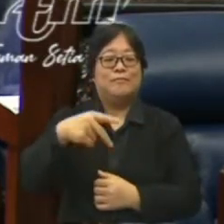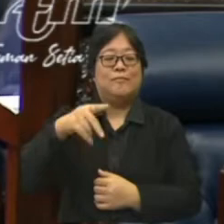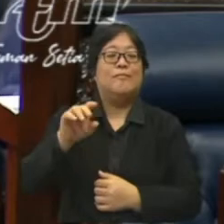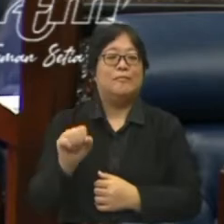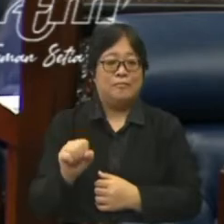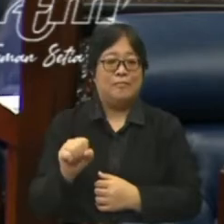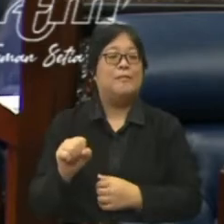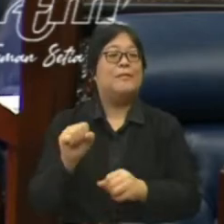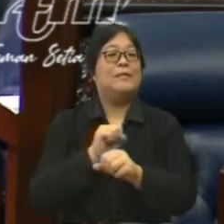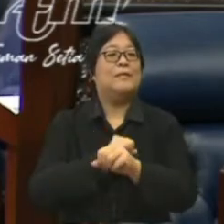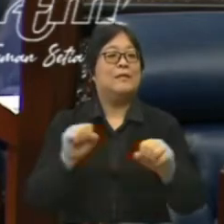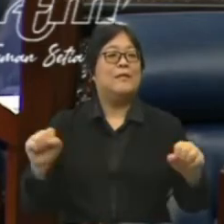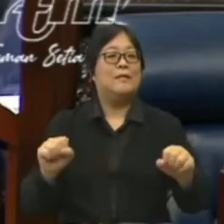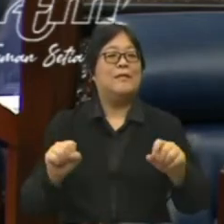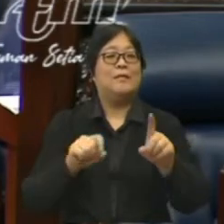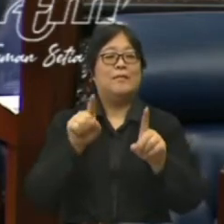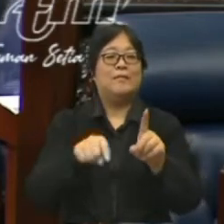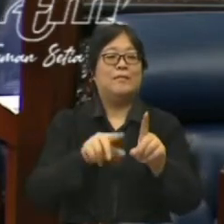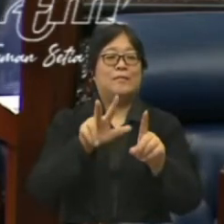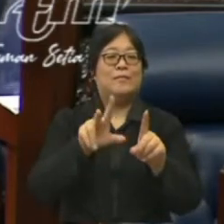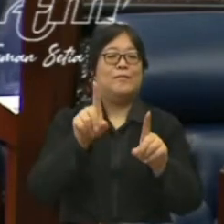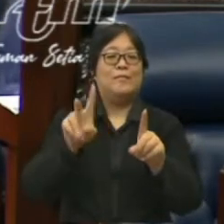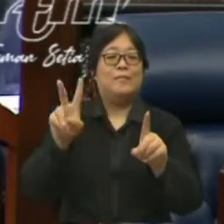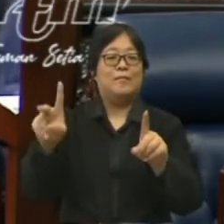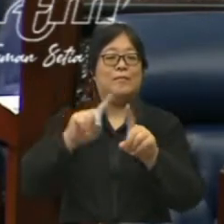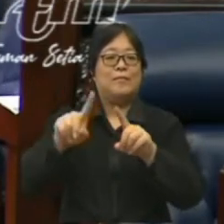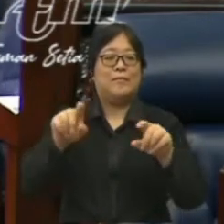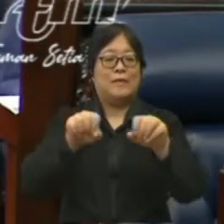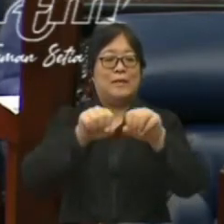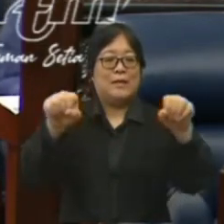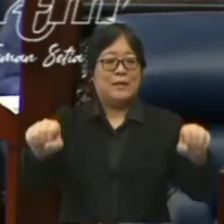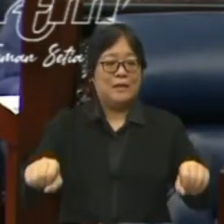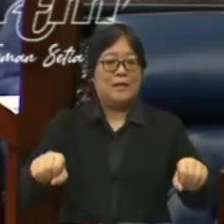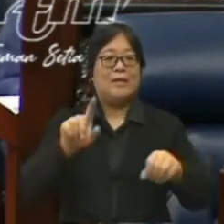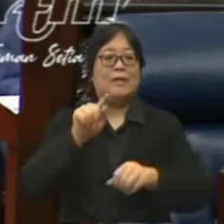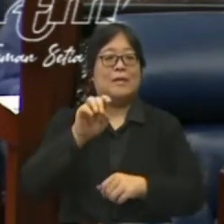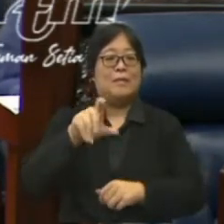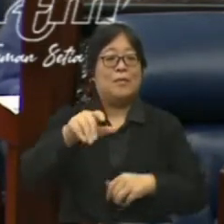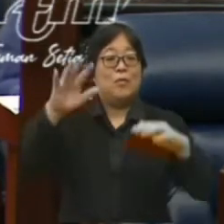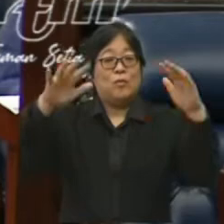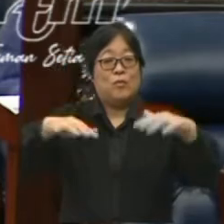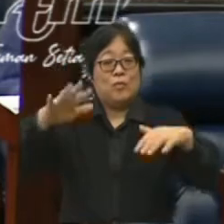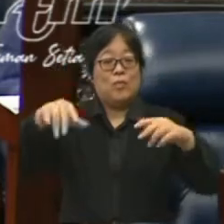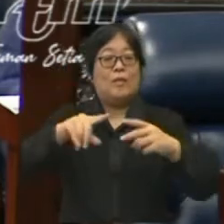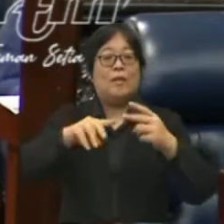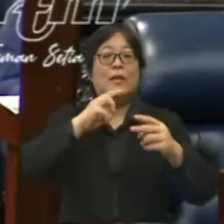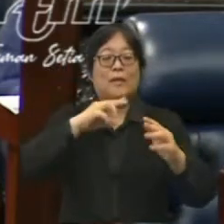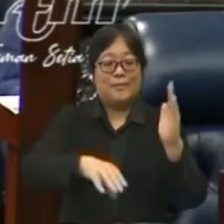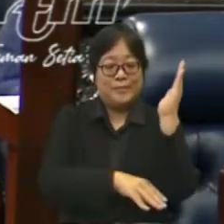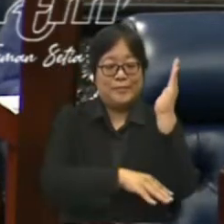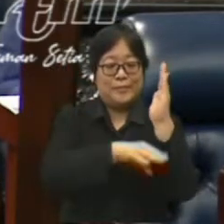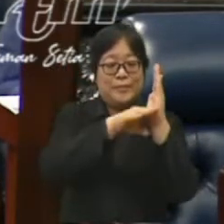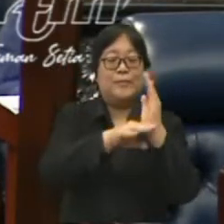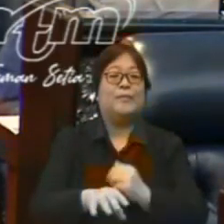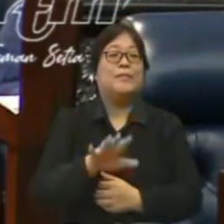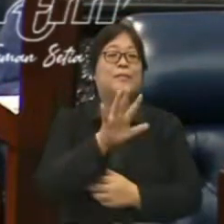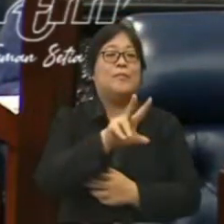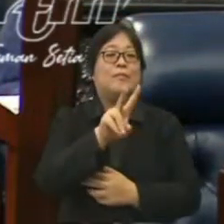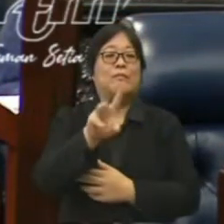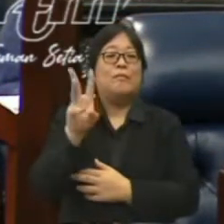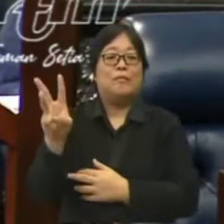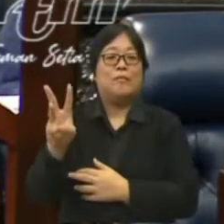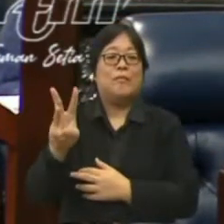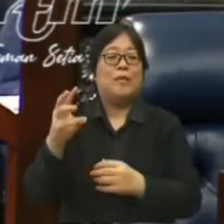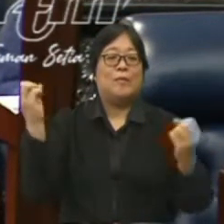GPS telah bersedia dengan 1312 buat station dari hujan dan Aras ae 526